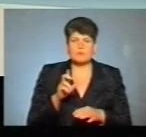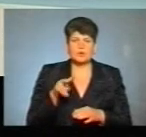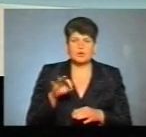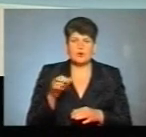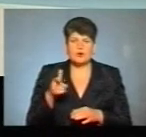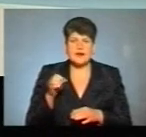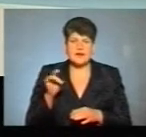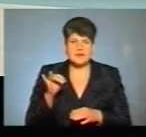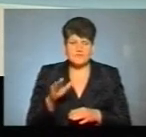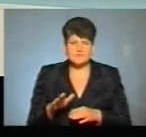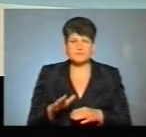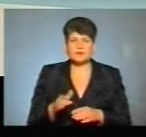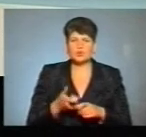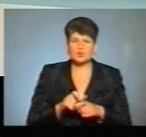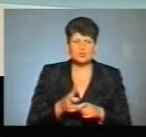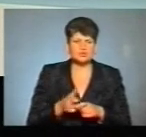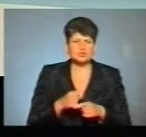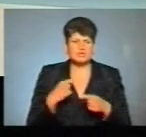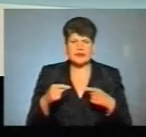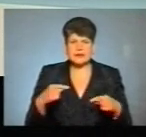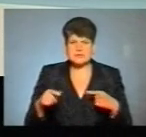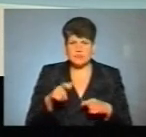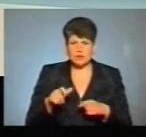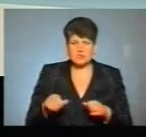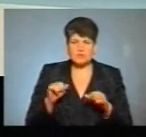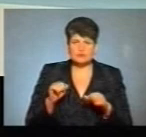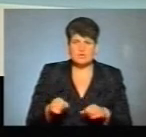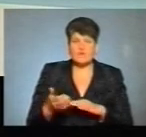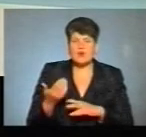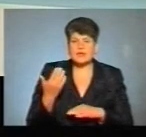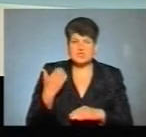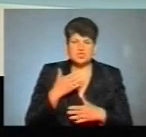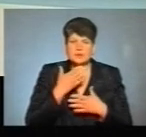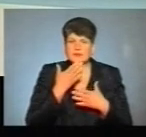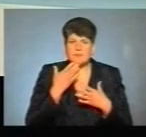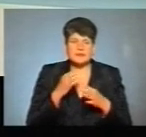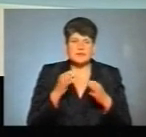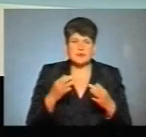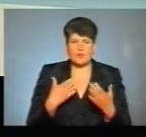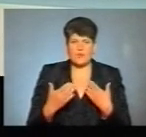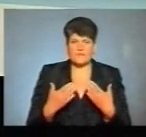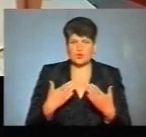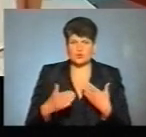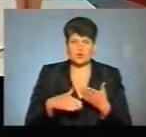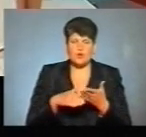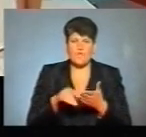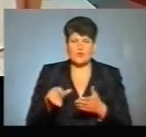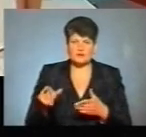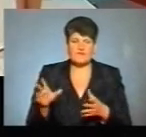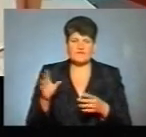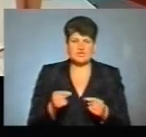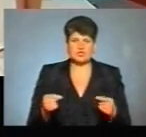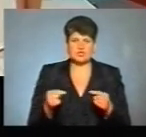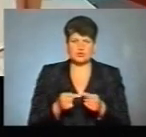так, волонтерський, тобто дуже-дуже різні люди, які, можливо, навіть раніше не мали ніякого відношення до волонтерства, зараз всі